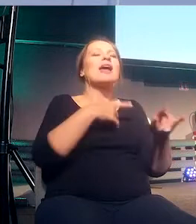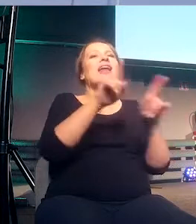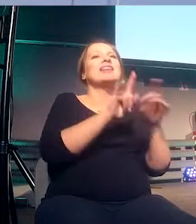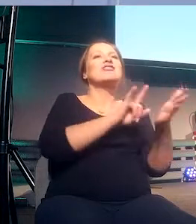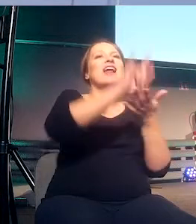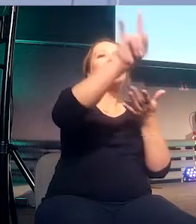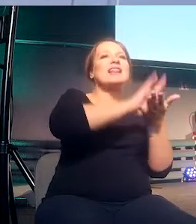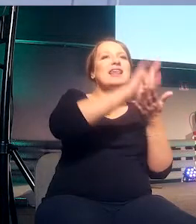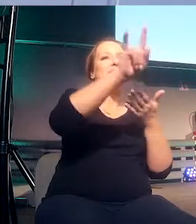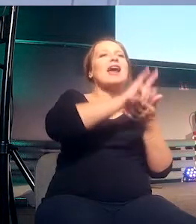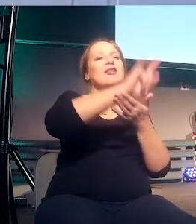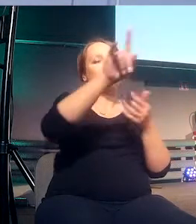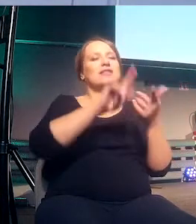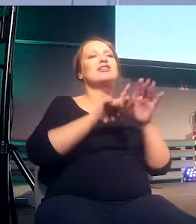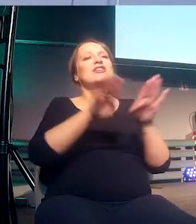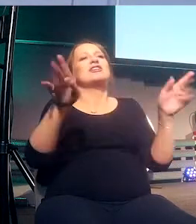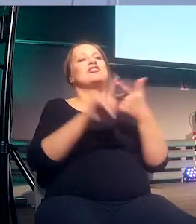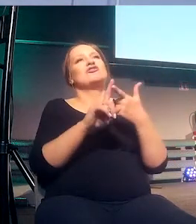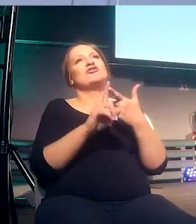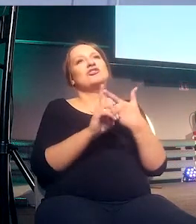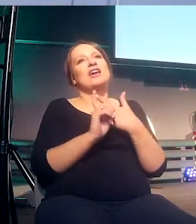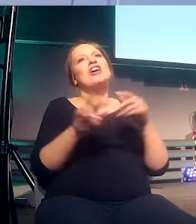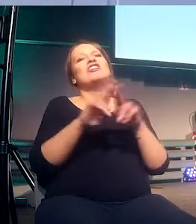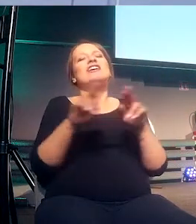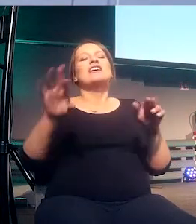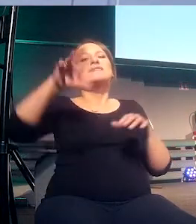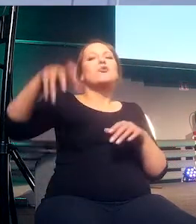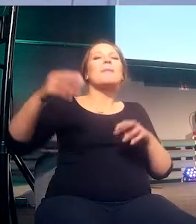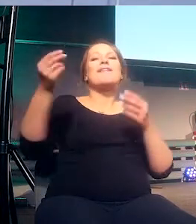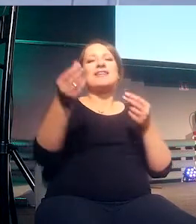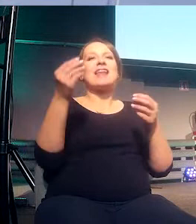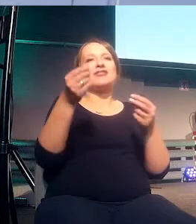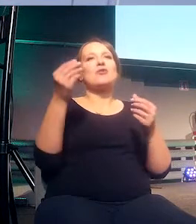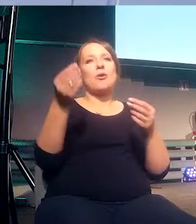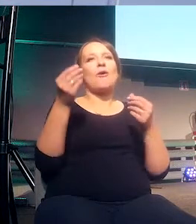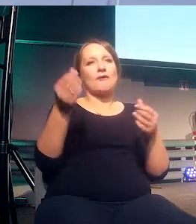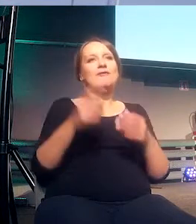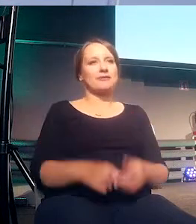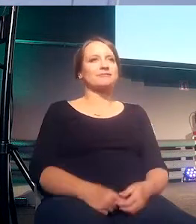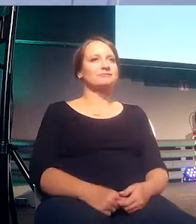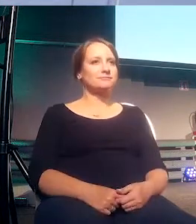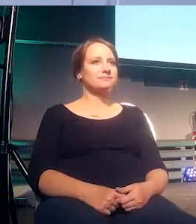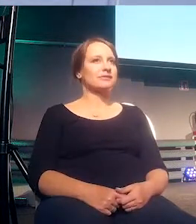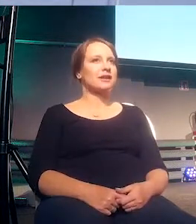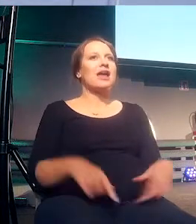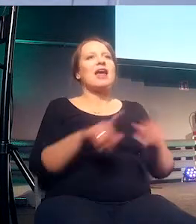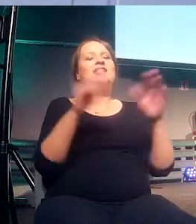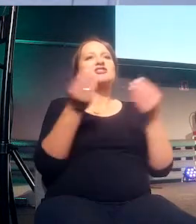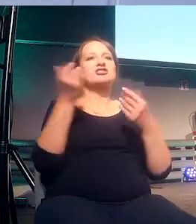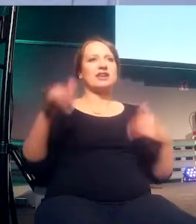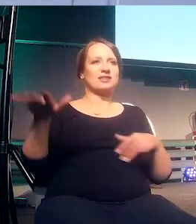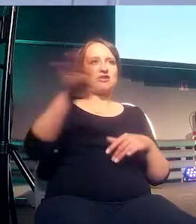dla telekomunikacji, czy dla sektora finansowego. Więc to, o czym będę opowiadać, jakby nie wynika tylko z pracy w jednym środowisku, ale ze